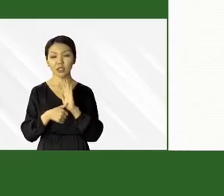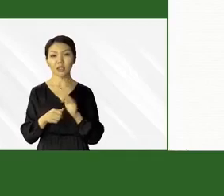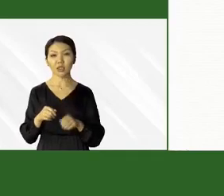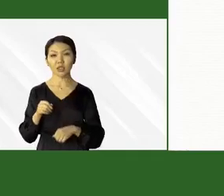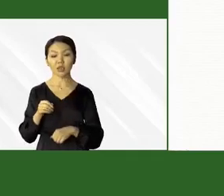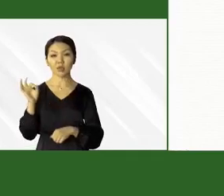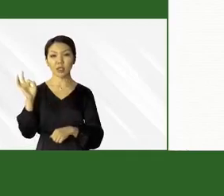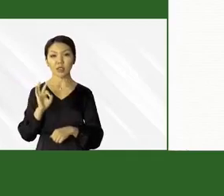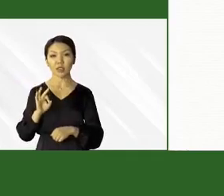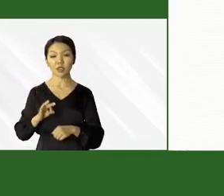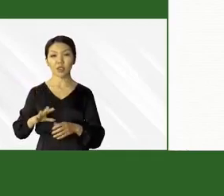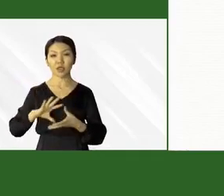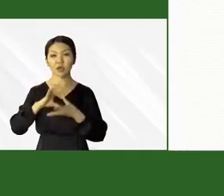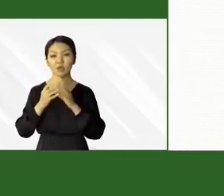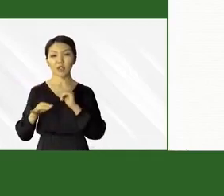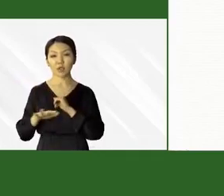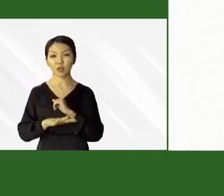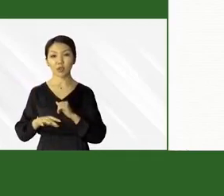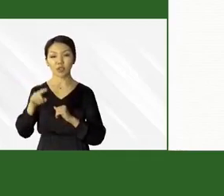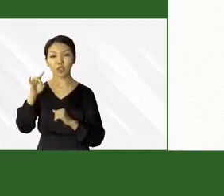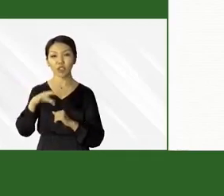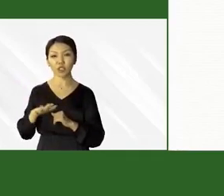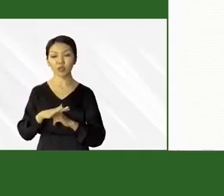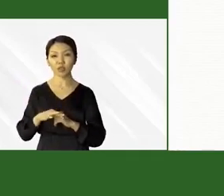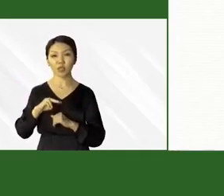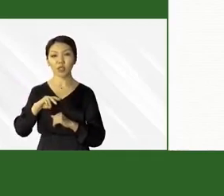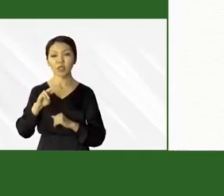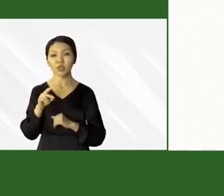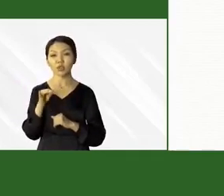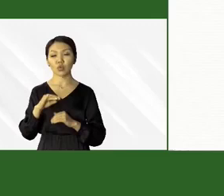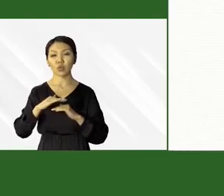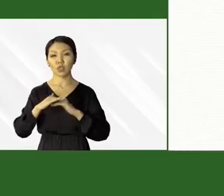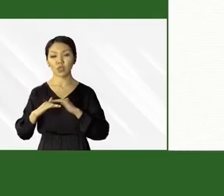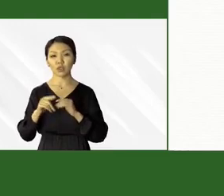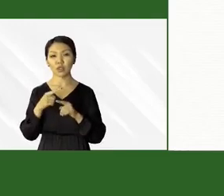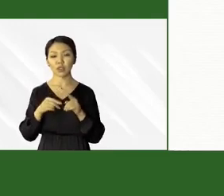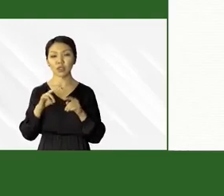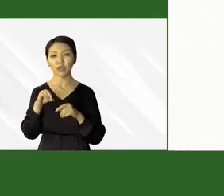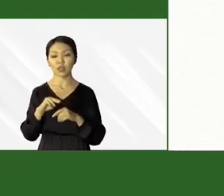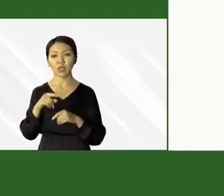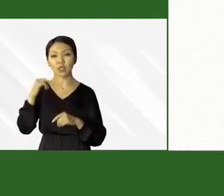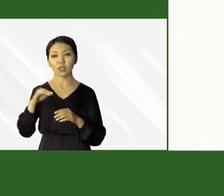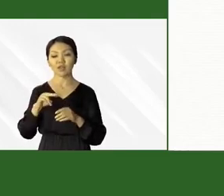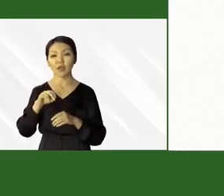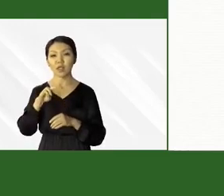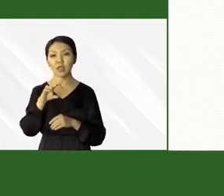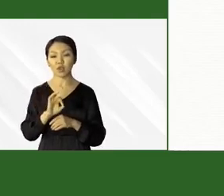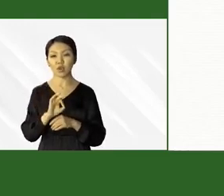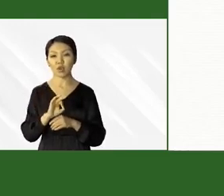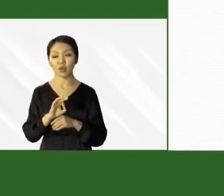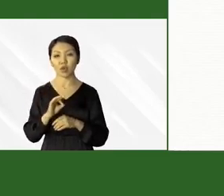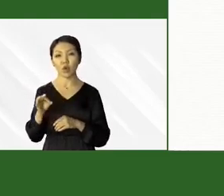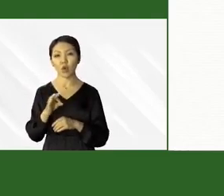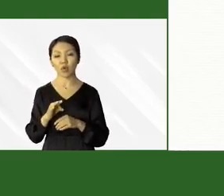площади республики, Таласкую долину и часть хребта Кыргызского Алатау. Область граничит с севера